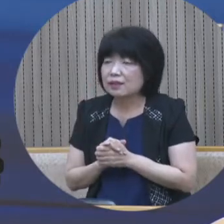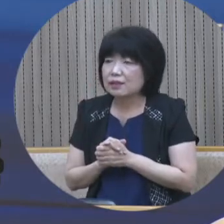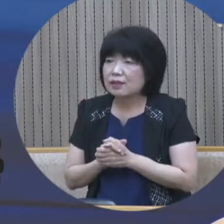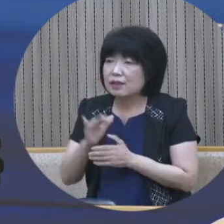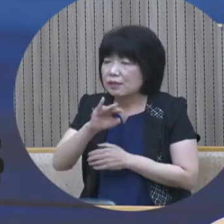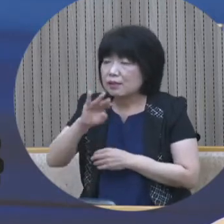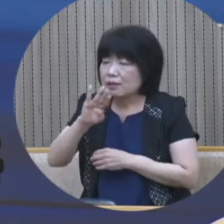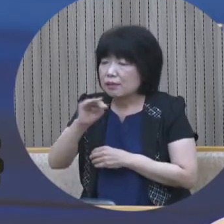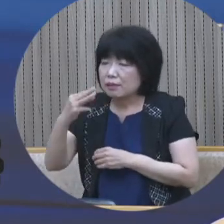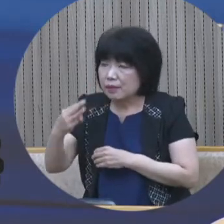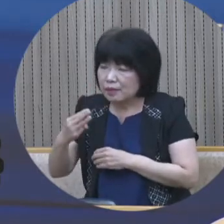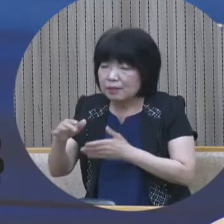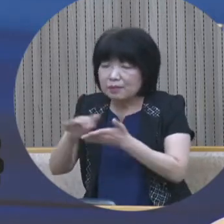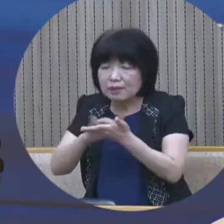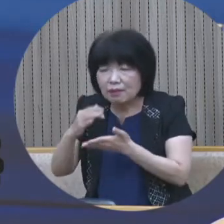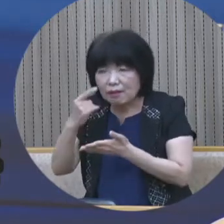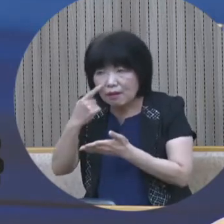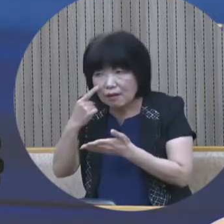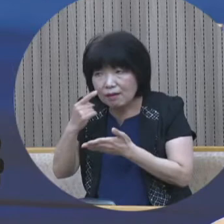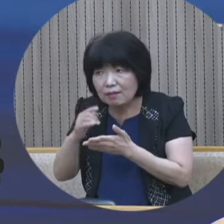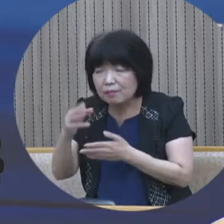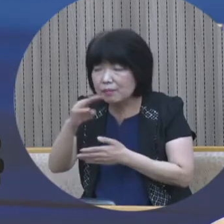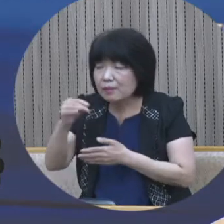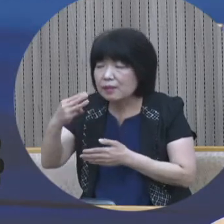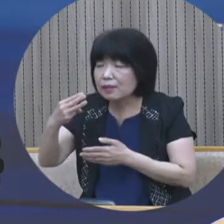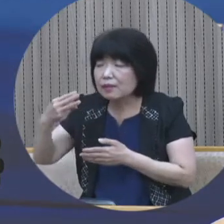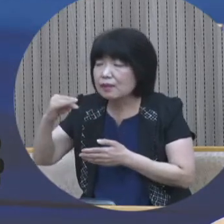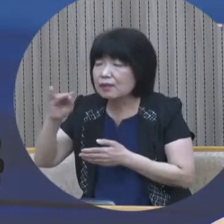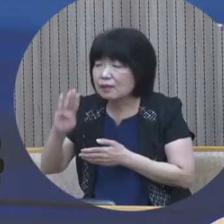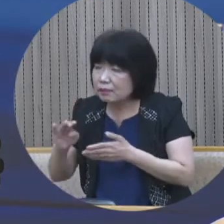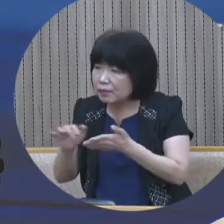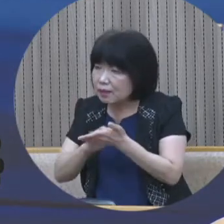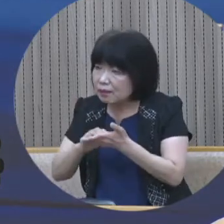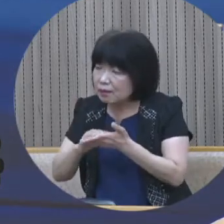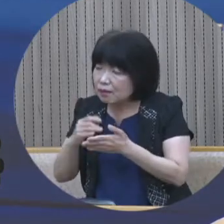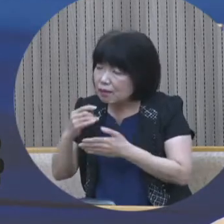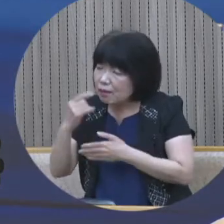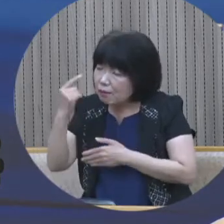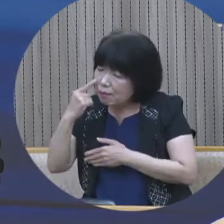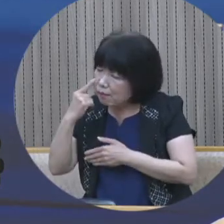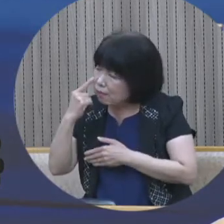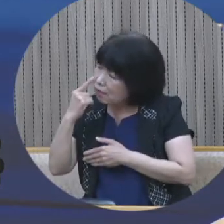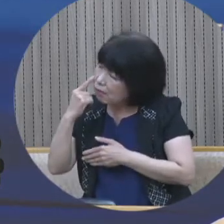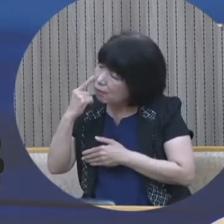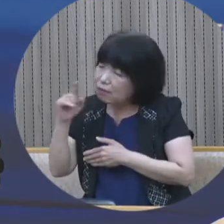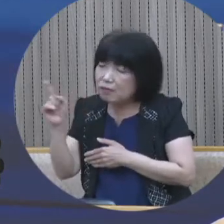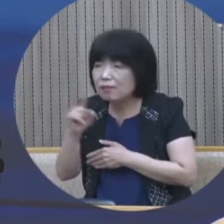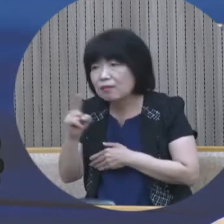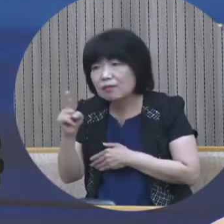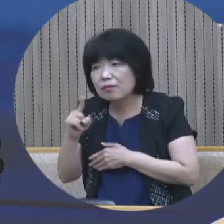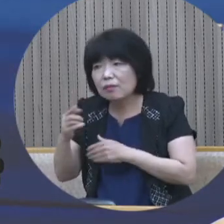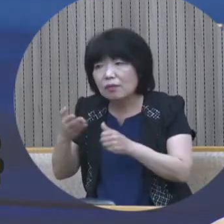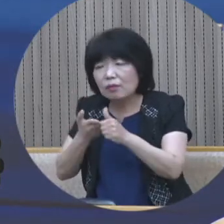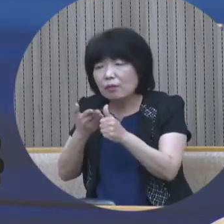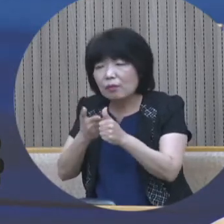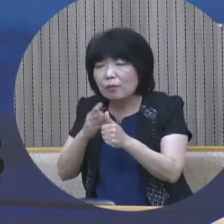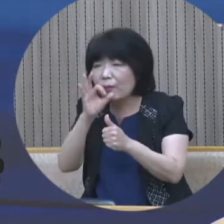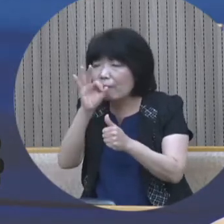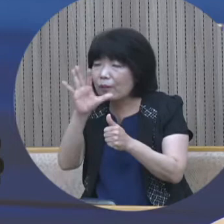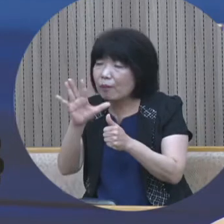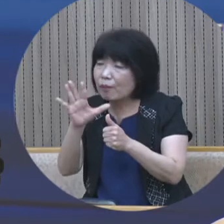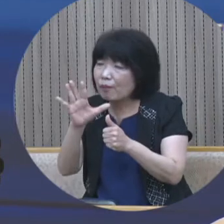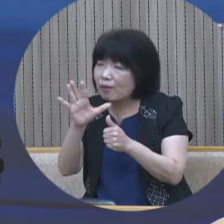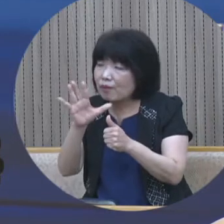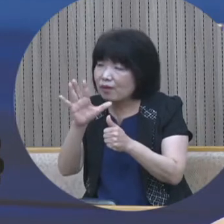빌립이 계산을 해봤는데 빌립이 계산해 보았어도 아무것도 먹일 수가 없는 거예요.